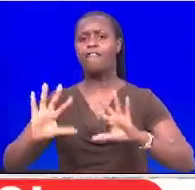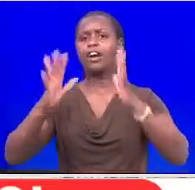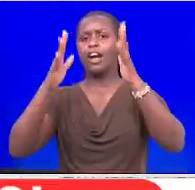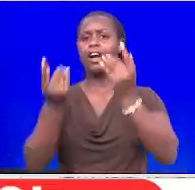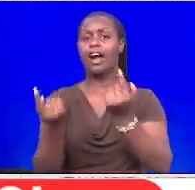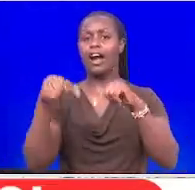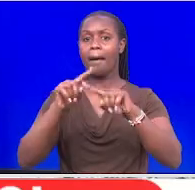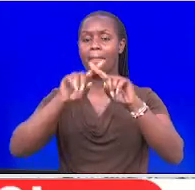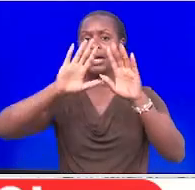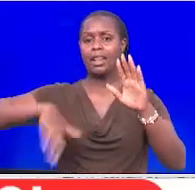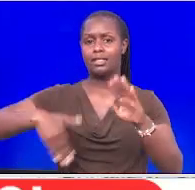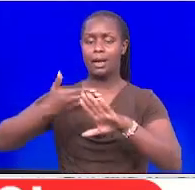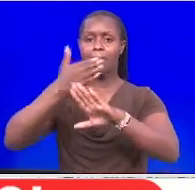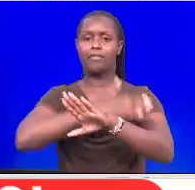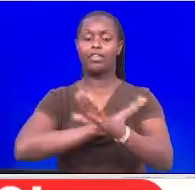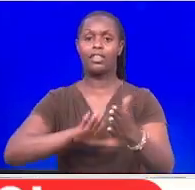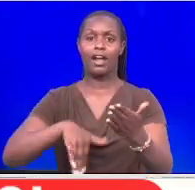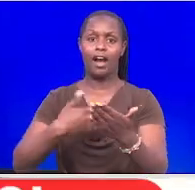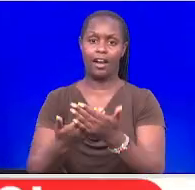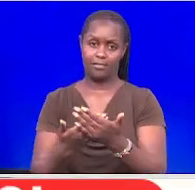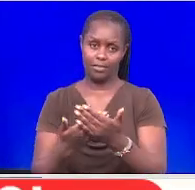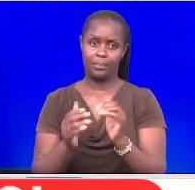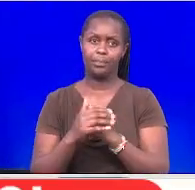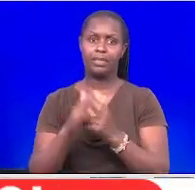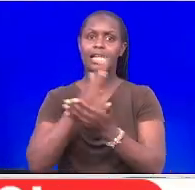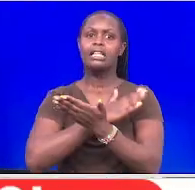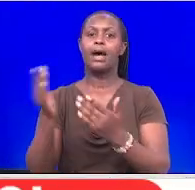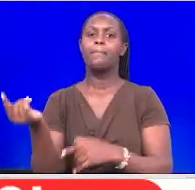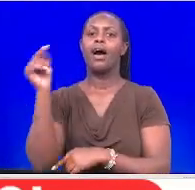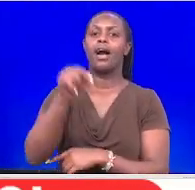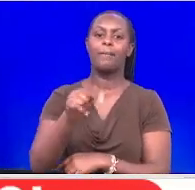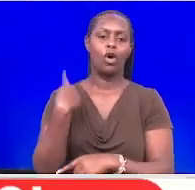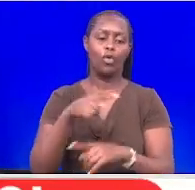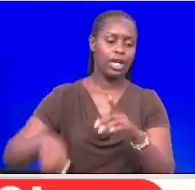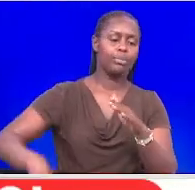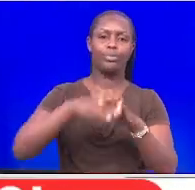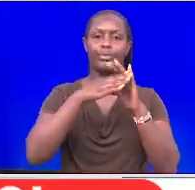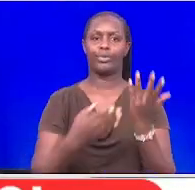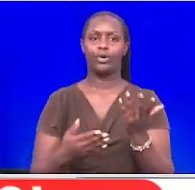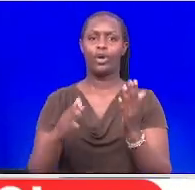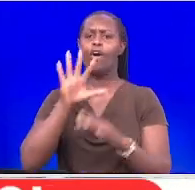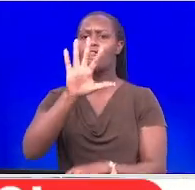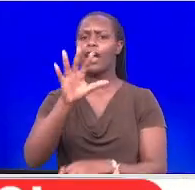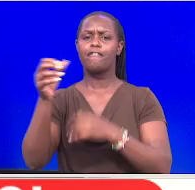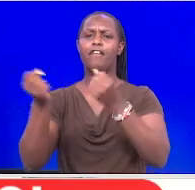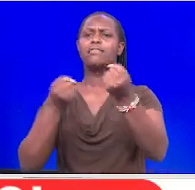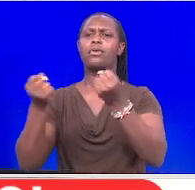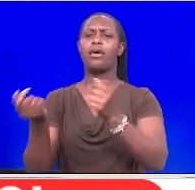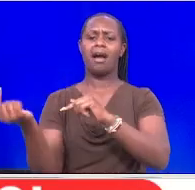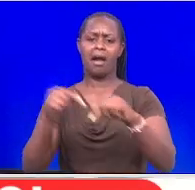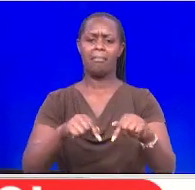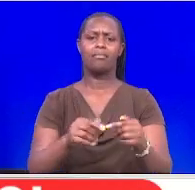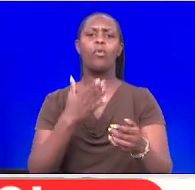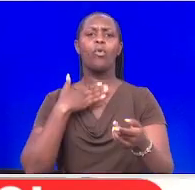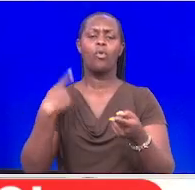kufika katika eneo hilo la mkasa. Wengine wamekuja saa hata tumewafukuza. Tulikuwa na magari 5 ndio wanakuja watazima moto